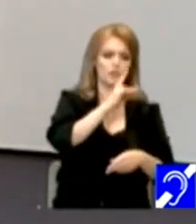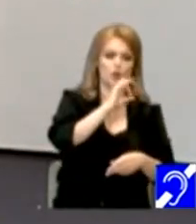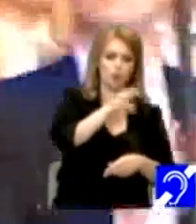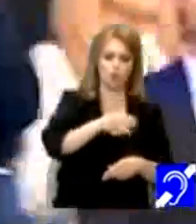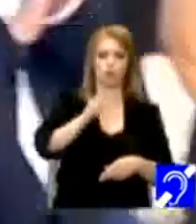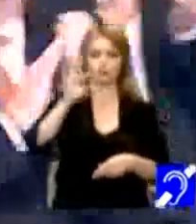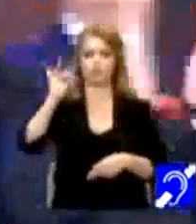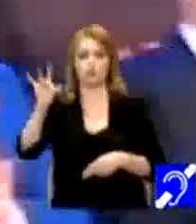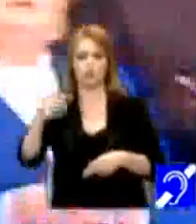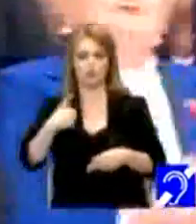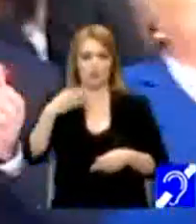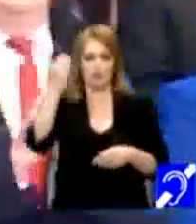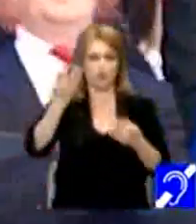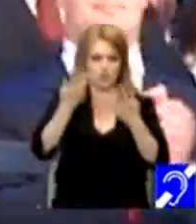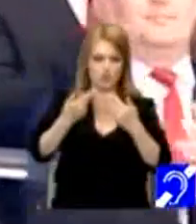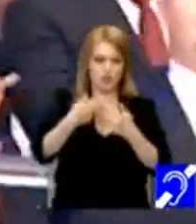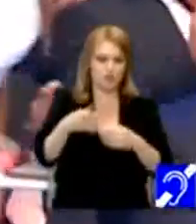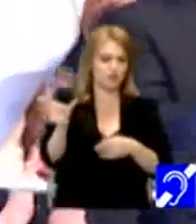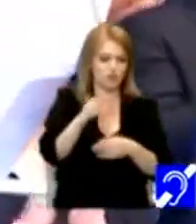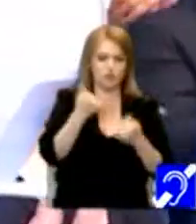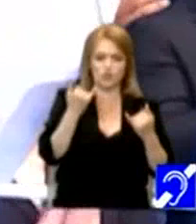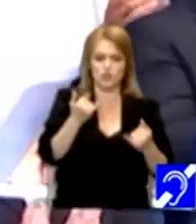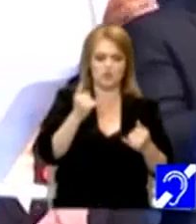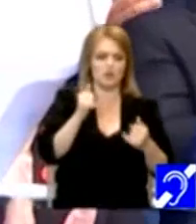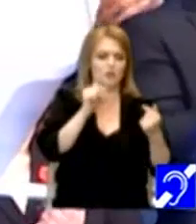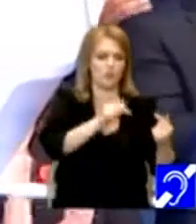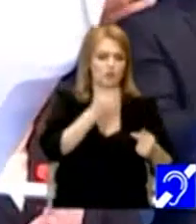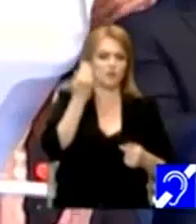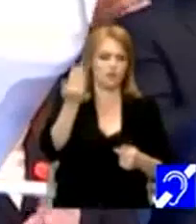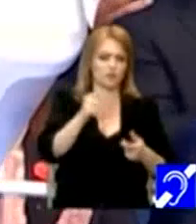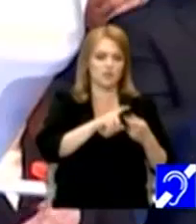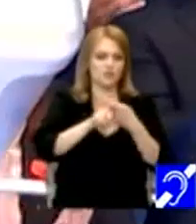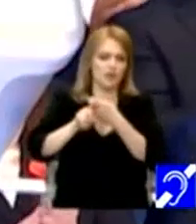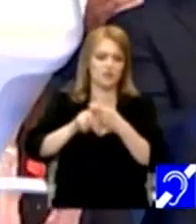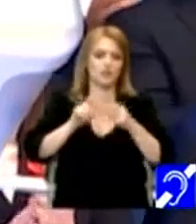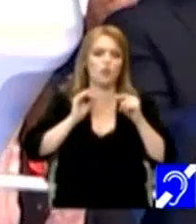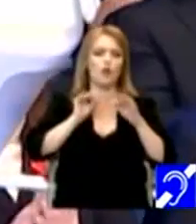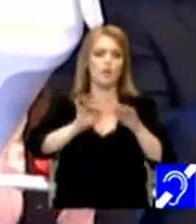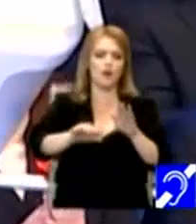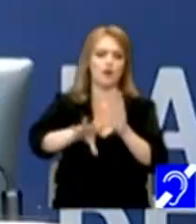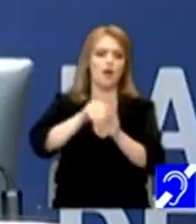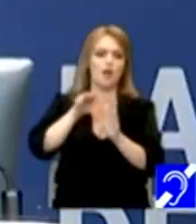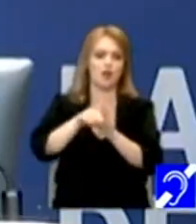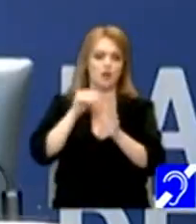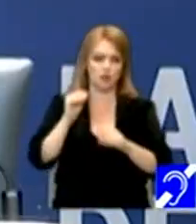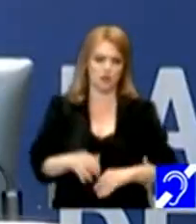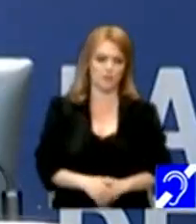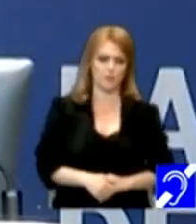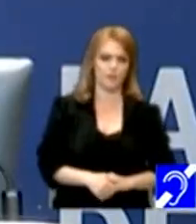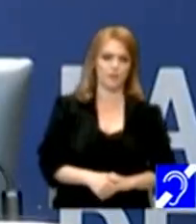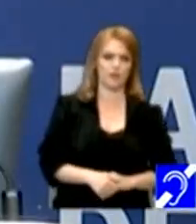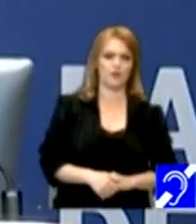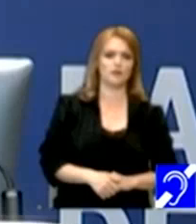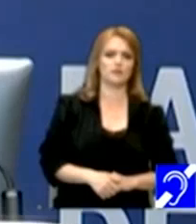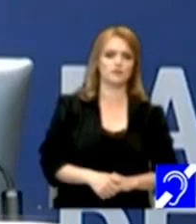acestea sunt niște acțiuni acum tot în campanie electorală, menite să mai aducă puțină